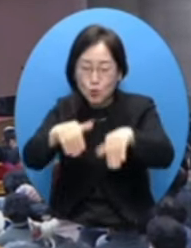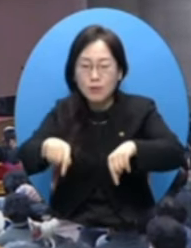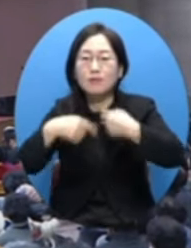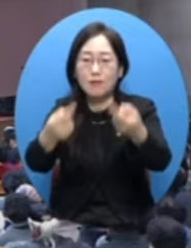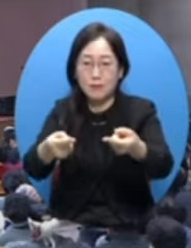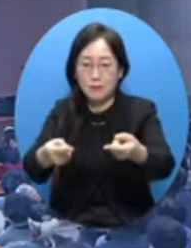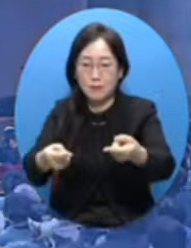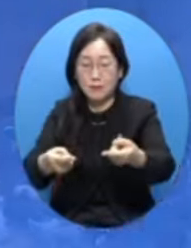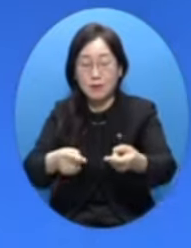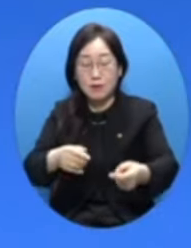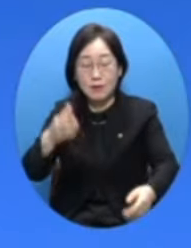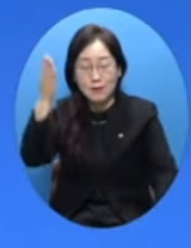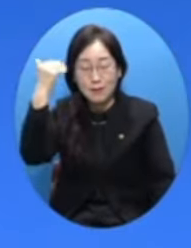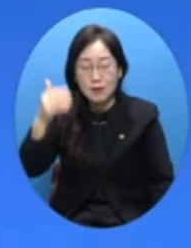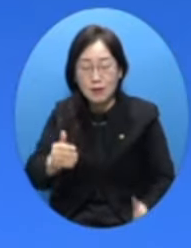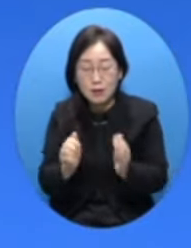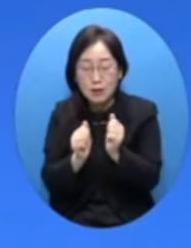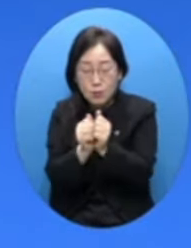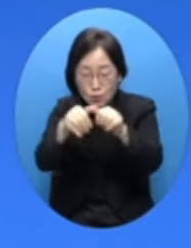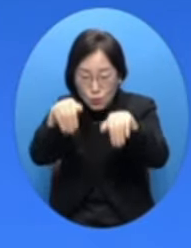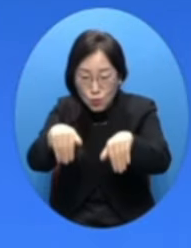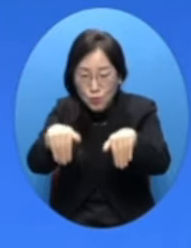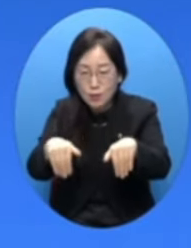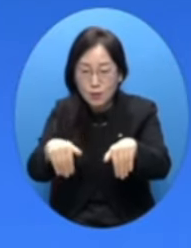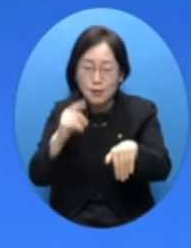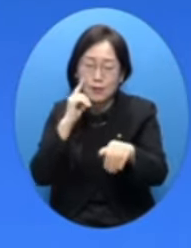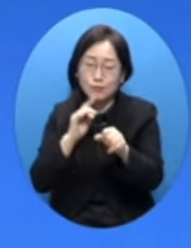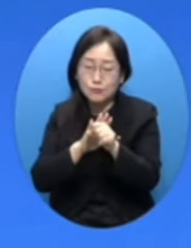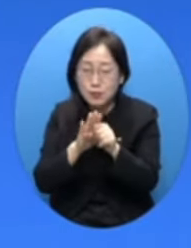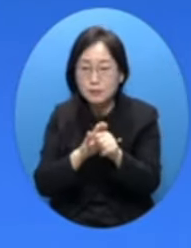하는 것은 비참한 삶이었습니다.